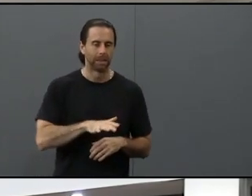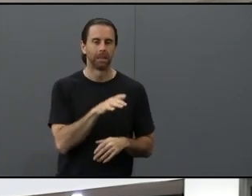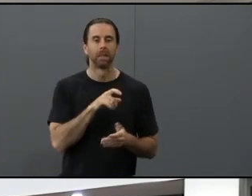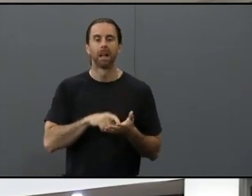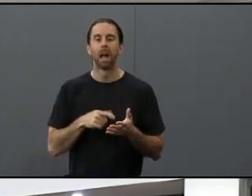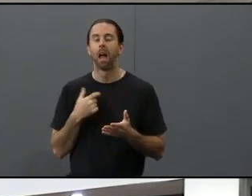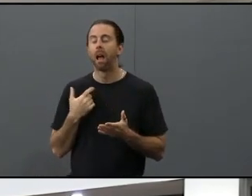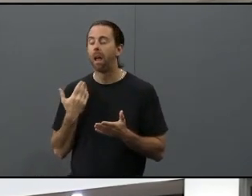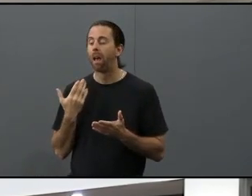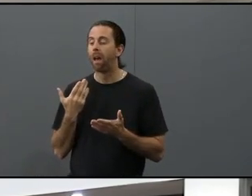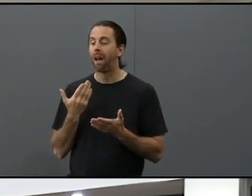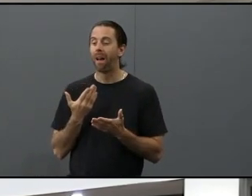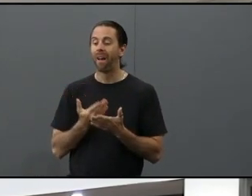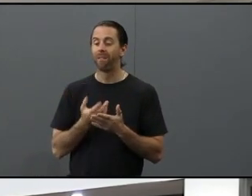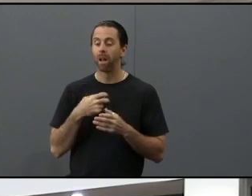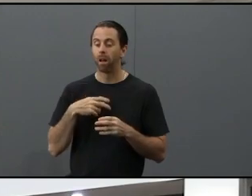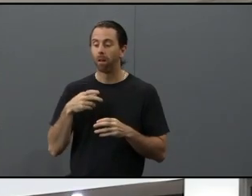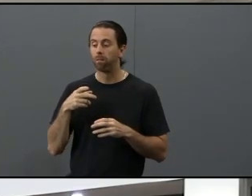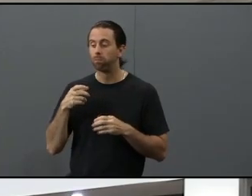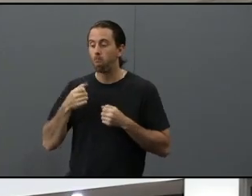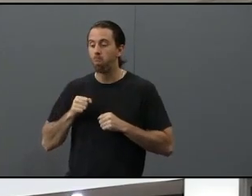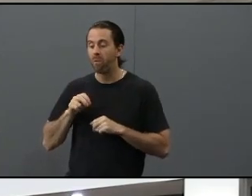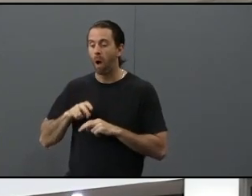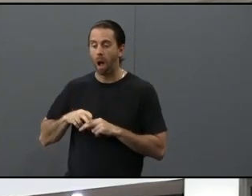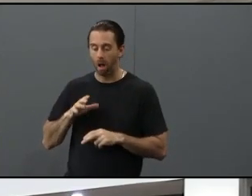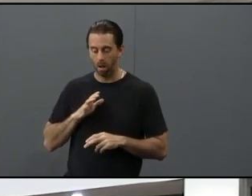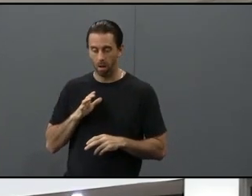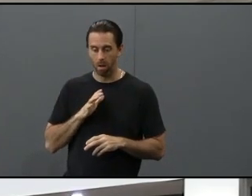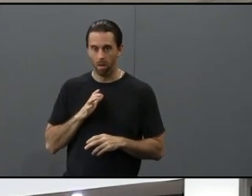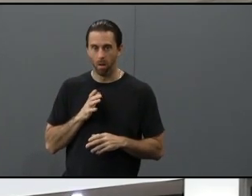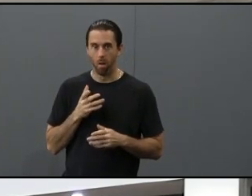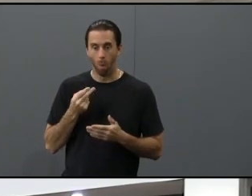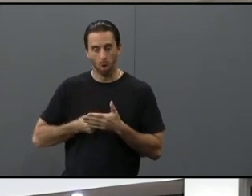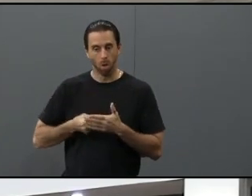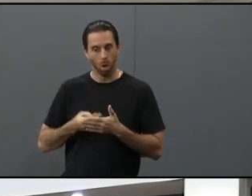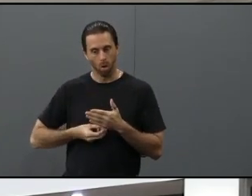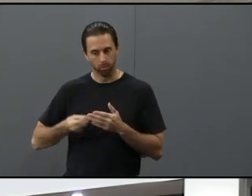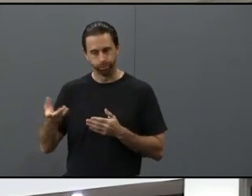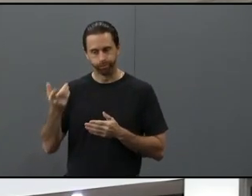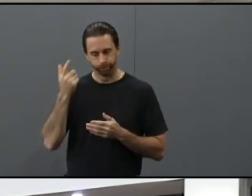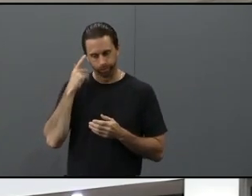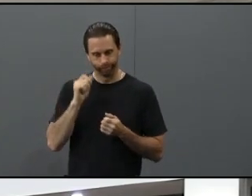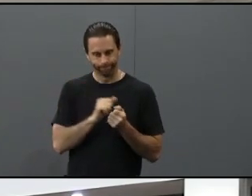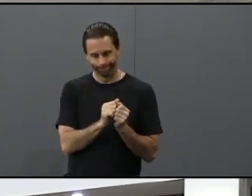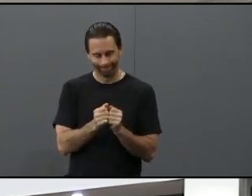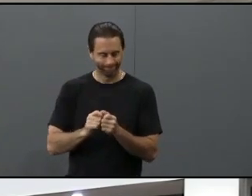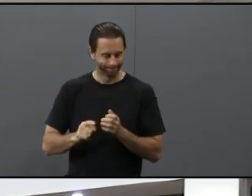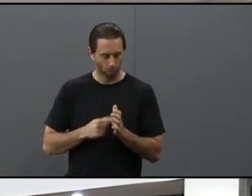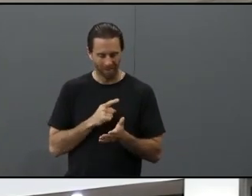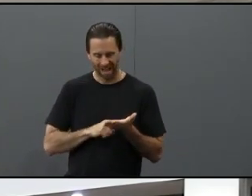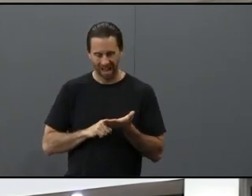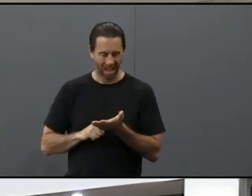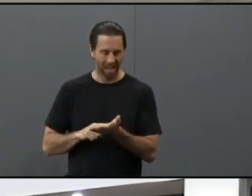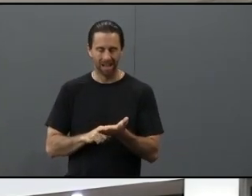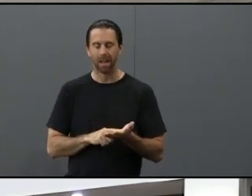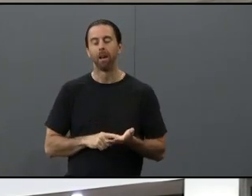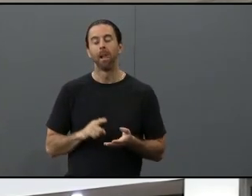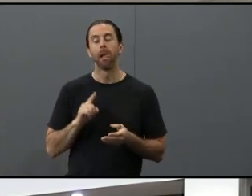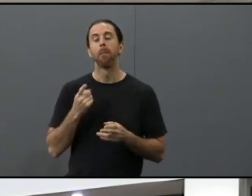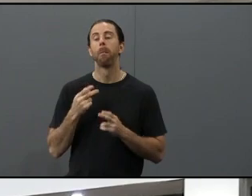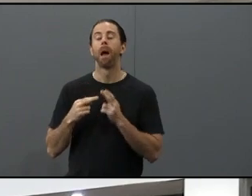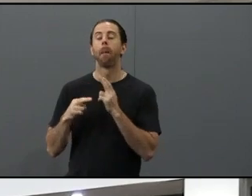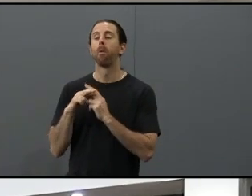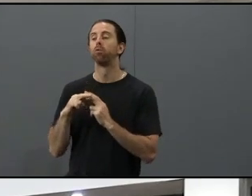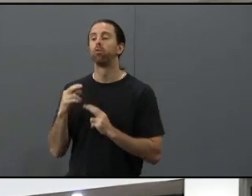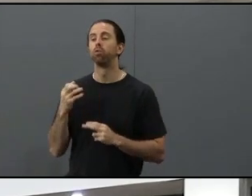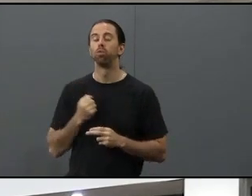arrivé aussi au pouvoir il y avait déjà des contr des contrats qui étaient octroyés don refaire le tout les premières réponses que